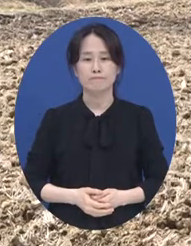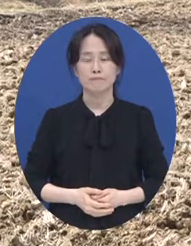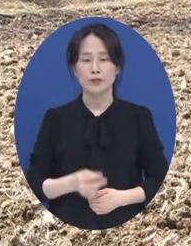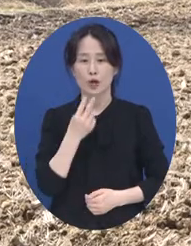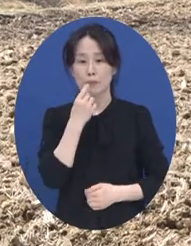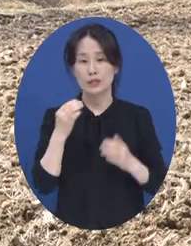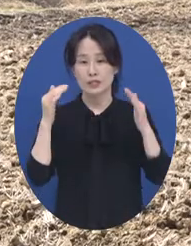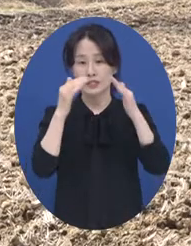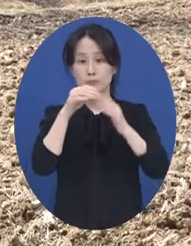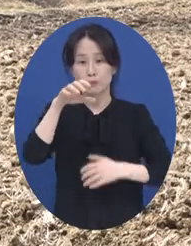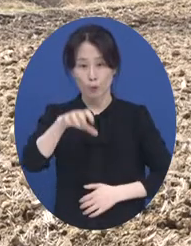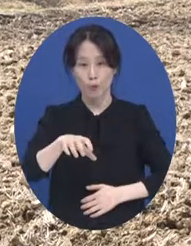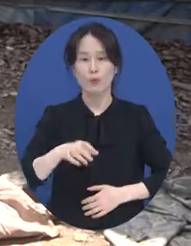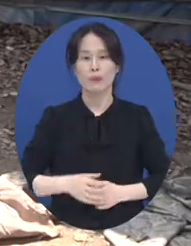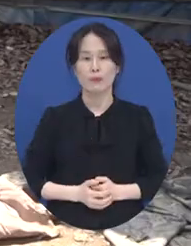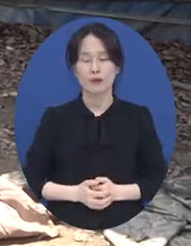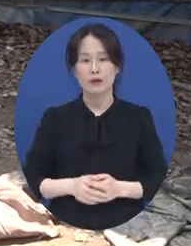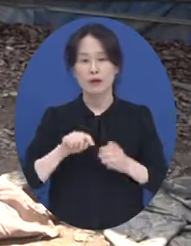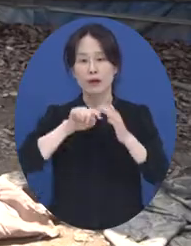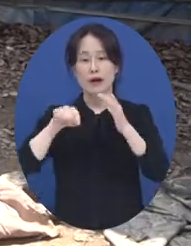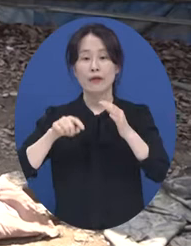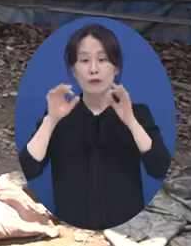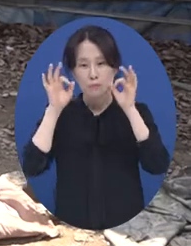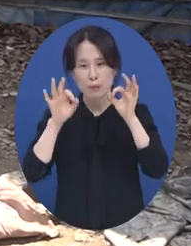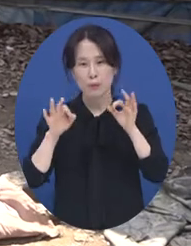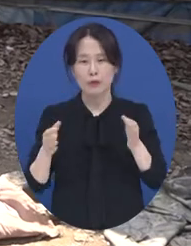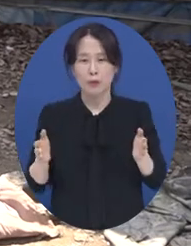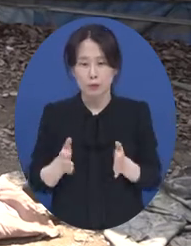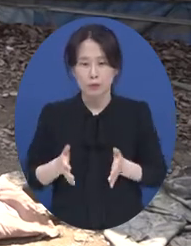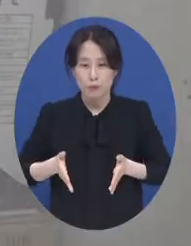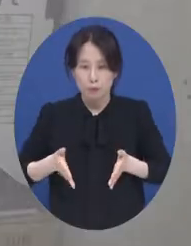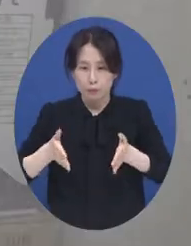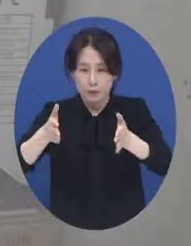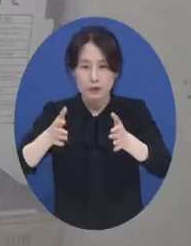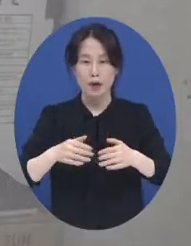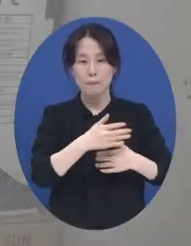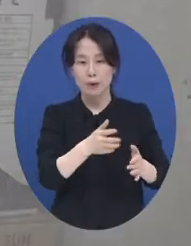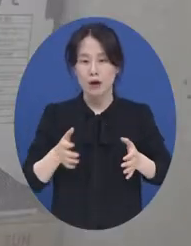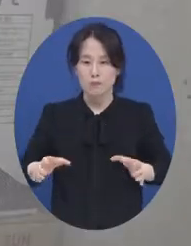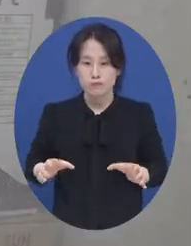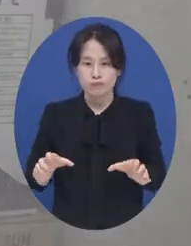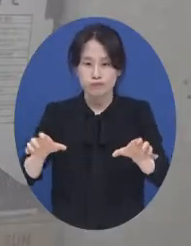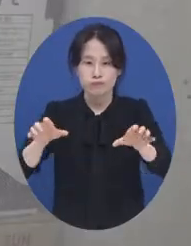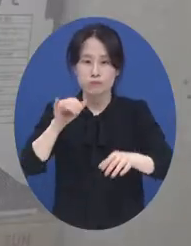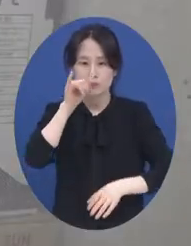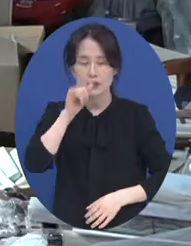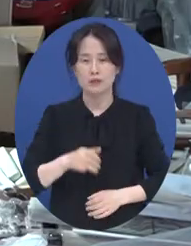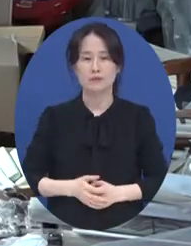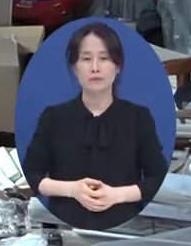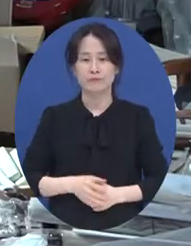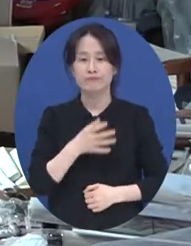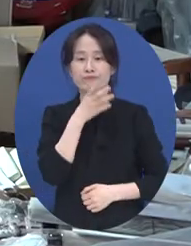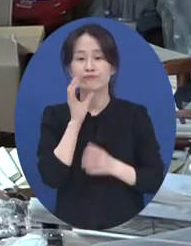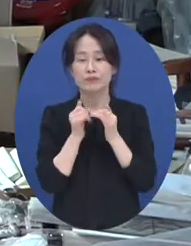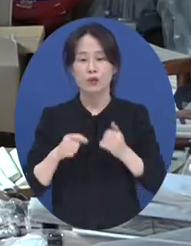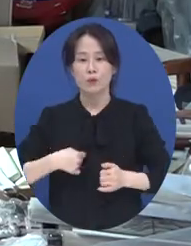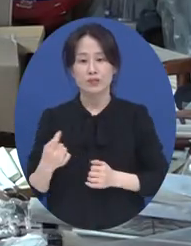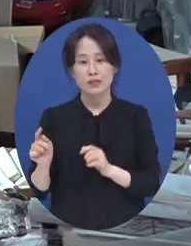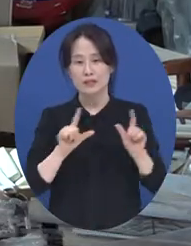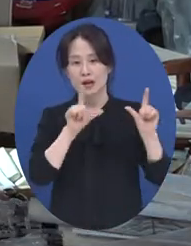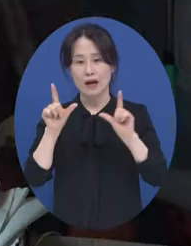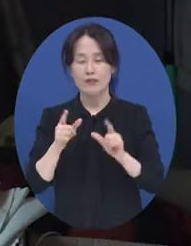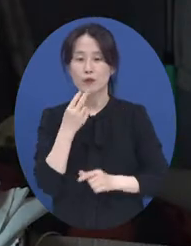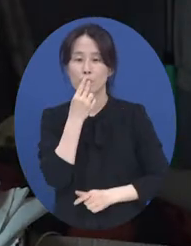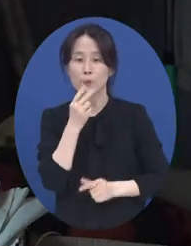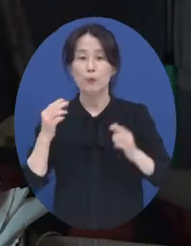차광막을 씌운 비닐하우스 1동 안을 들어가 보니 좁은 복도를 통해 방이 이어져 있습니다 어르신 혼자